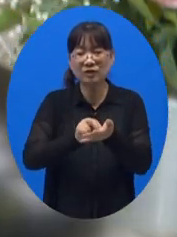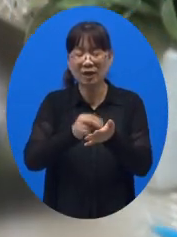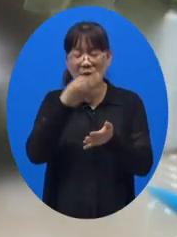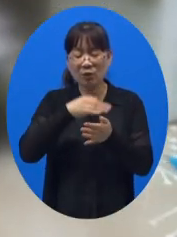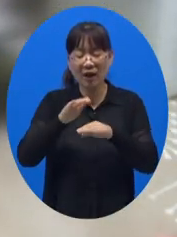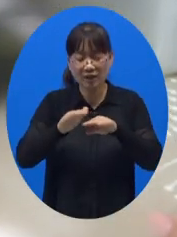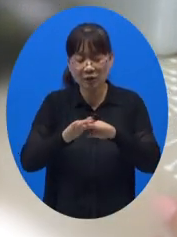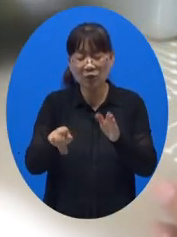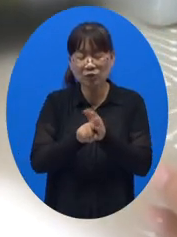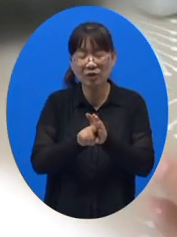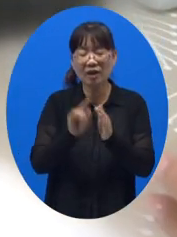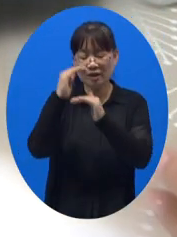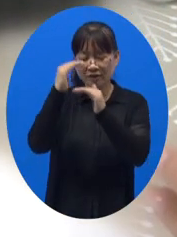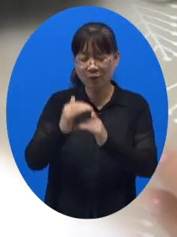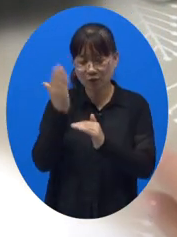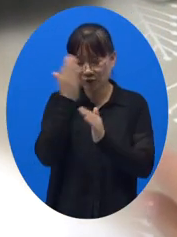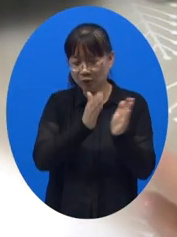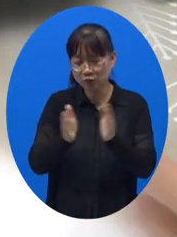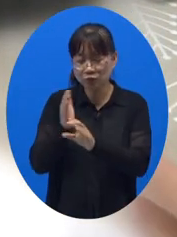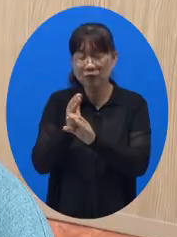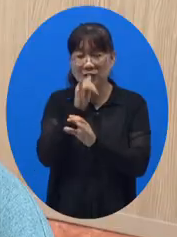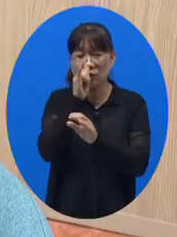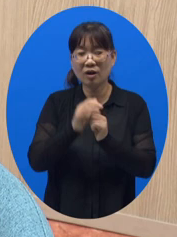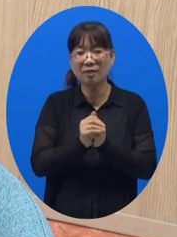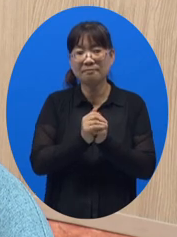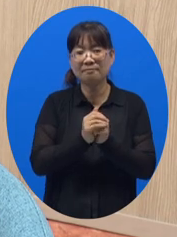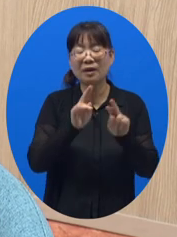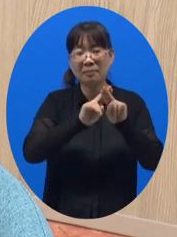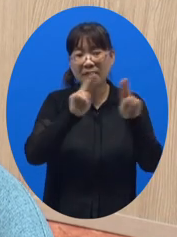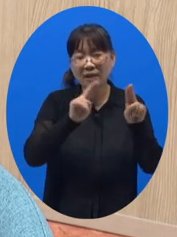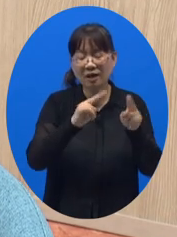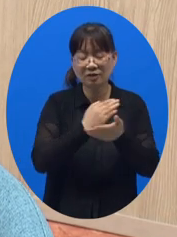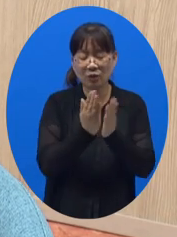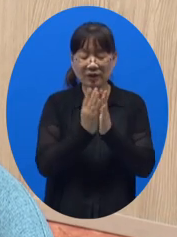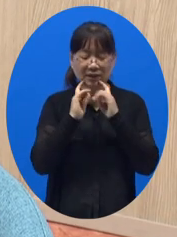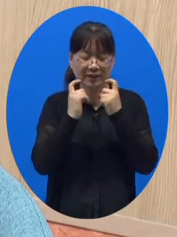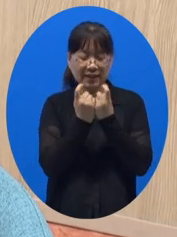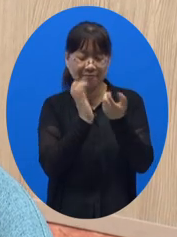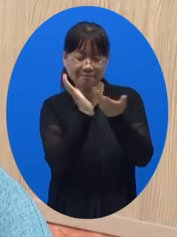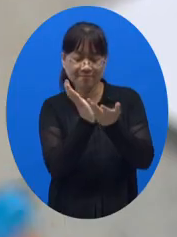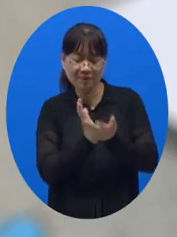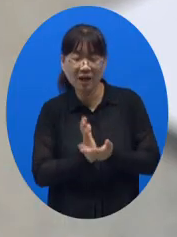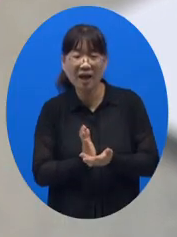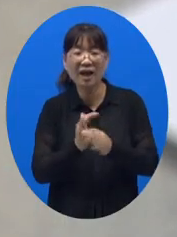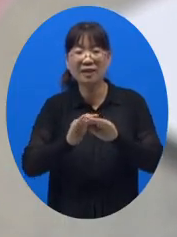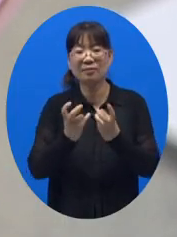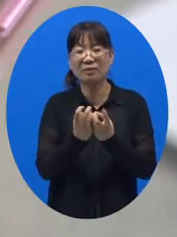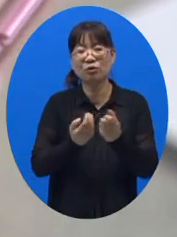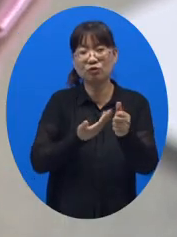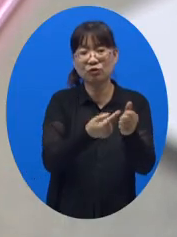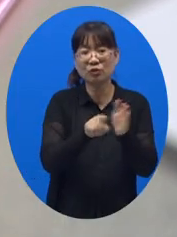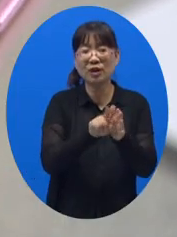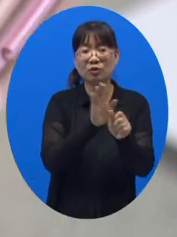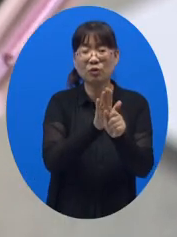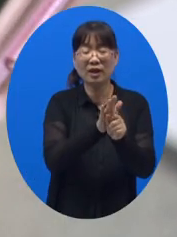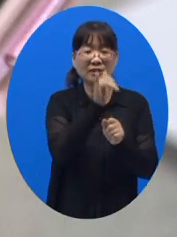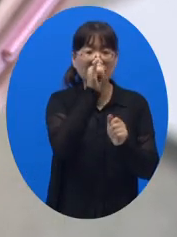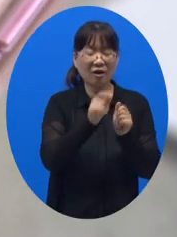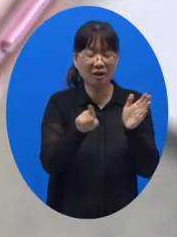효율적으로 해결하기 위해 채무 내역을 정리하고 파산이나 회생 등 개인별로 맞춤형 해결책을 얻을 수 있도록